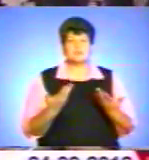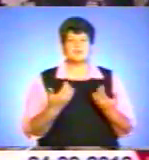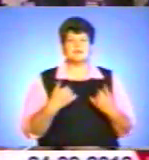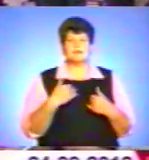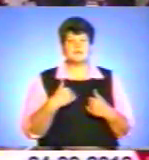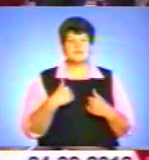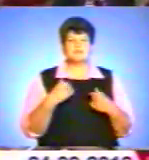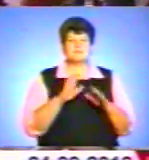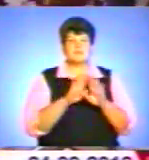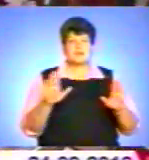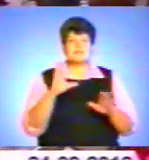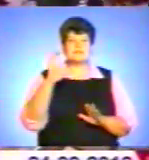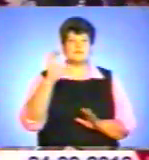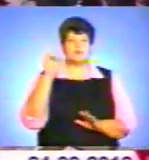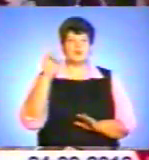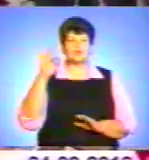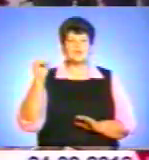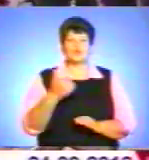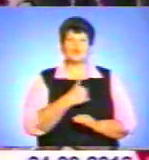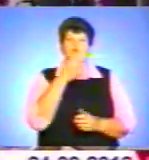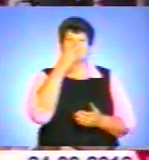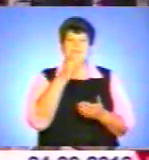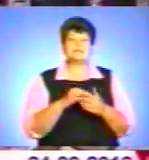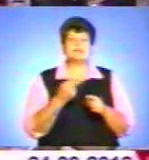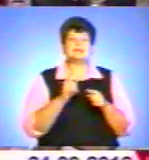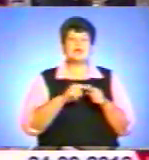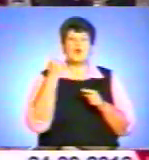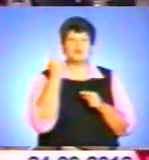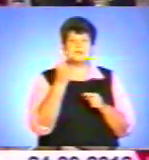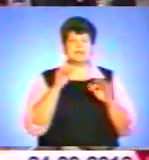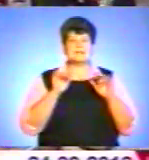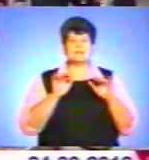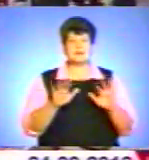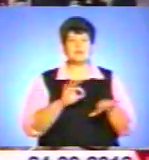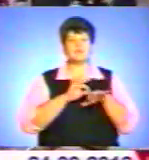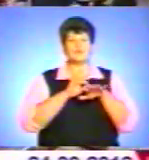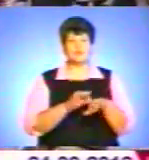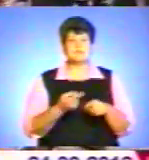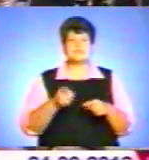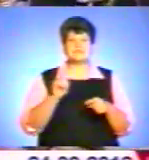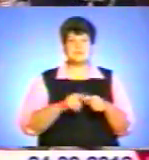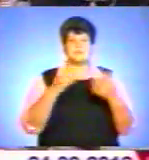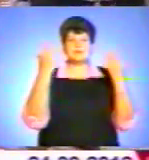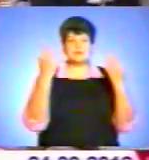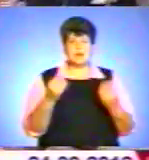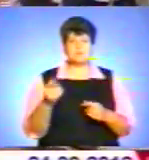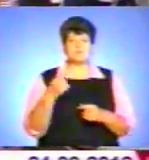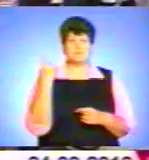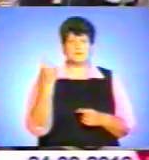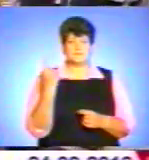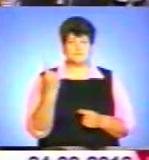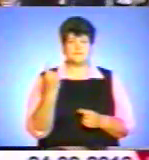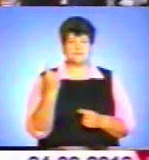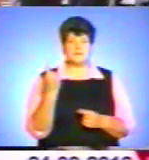Соломії Крушельницької. Хочу лише сказати, що це один із заходів, які проводяться цими днями на Тернопіллі.